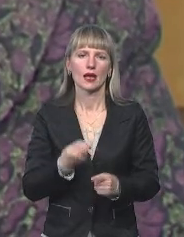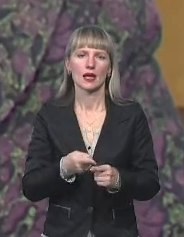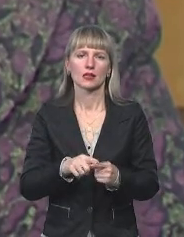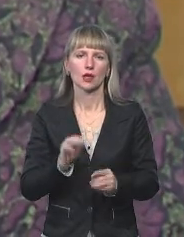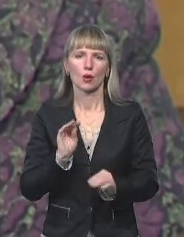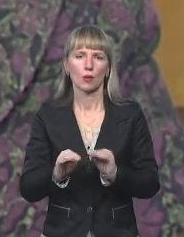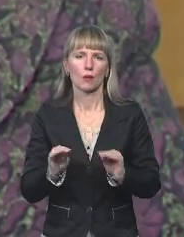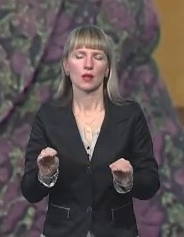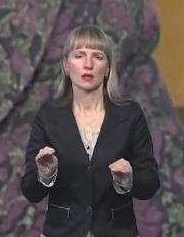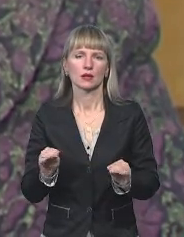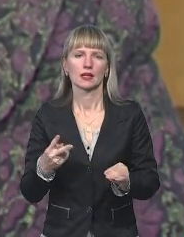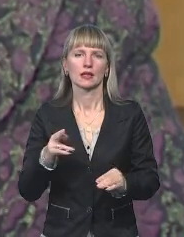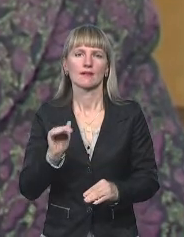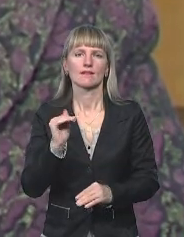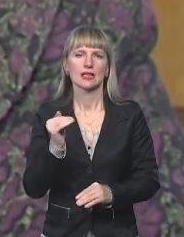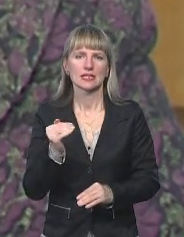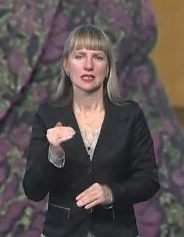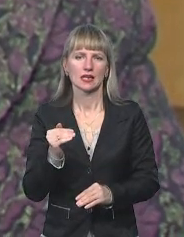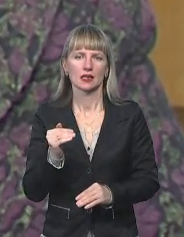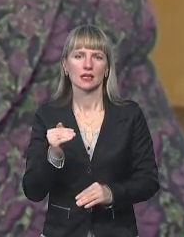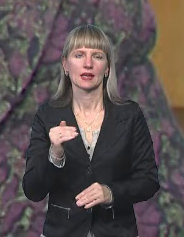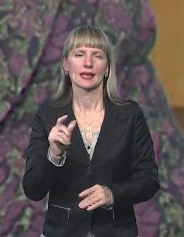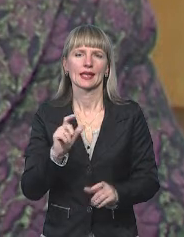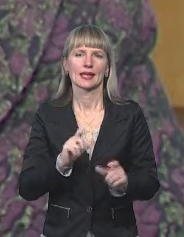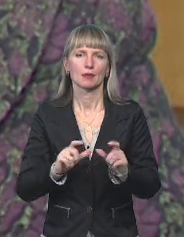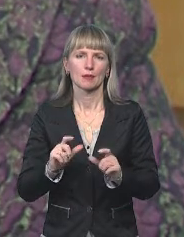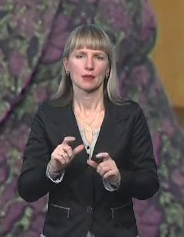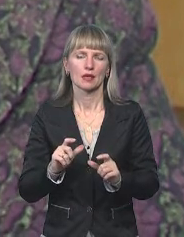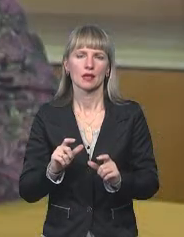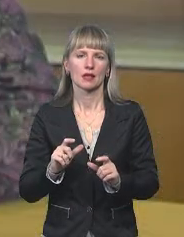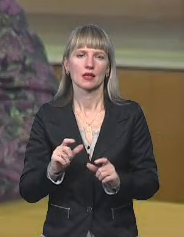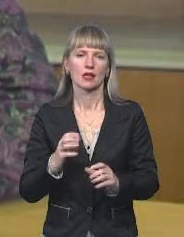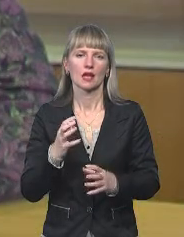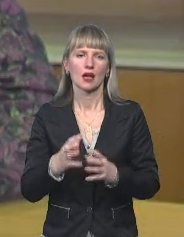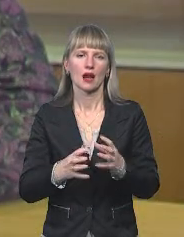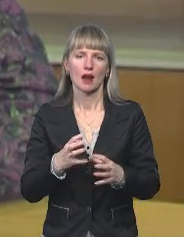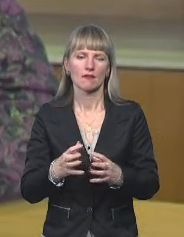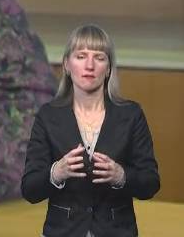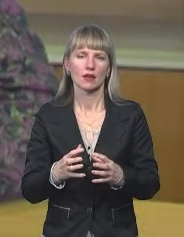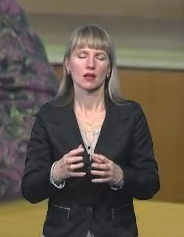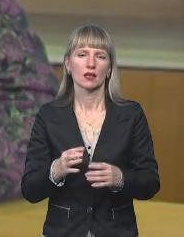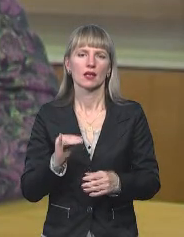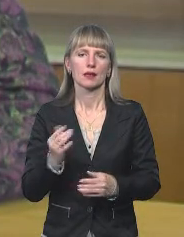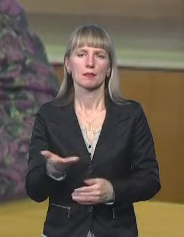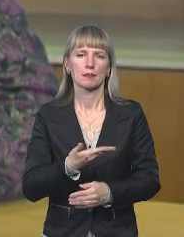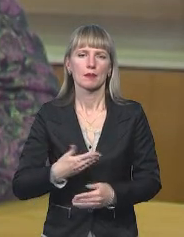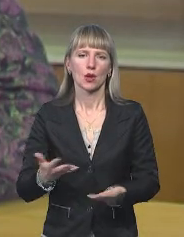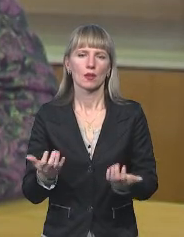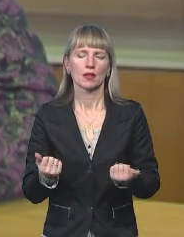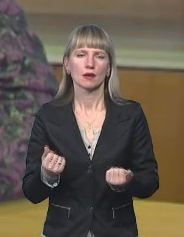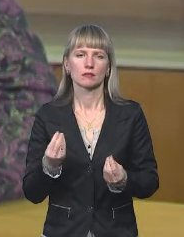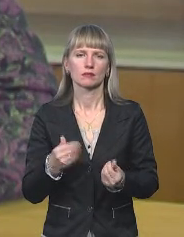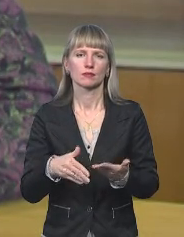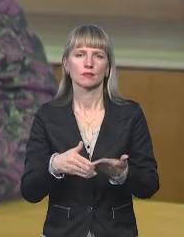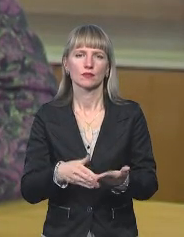обладнання для кабінетів фізики, для кабінетів хімії, біології, географії. Також ми отримали субвенцію